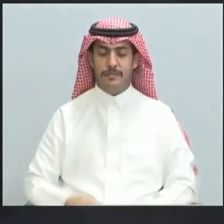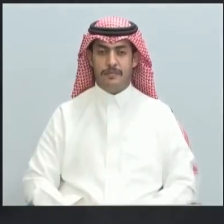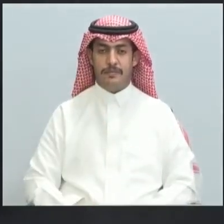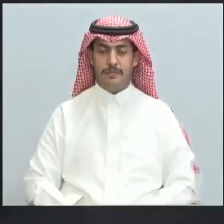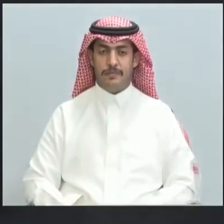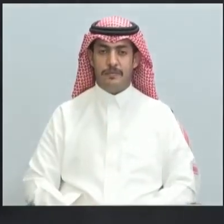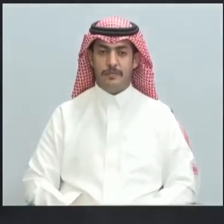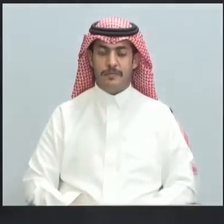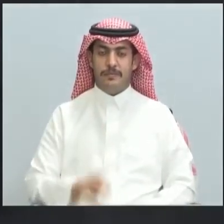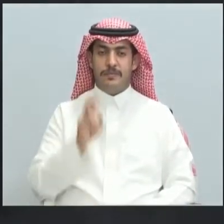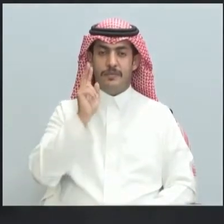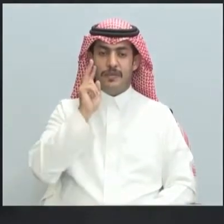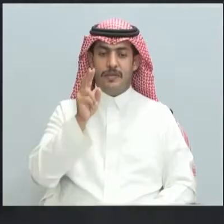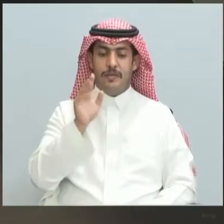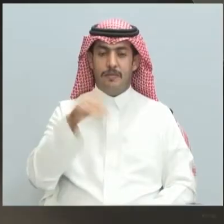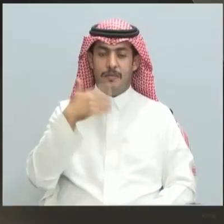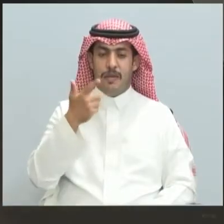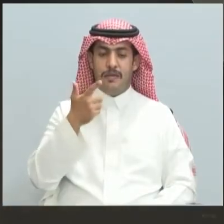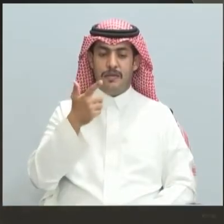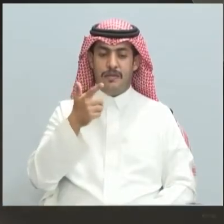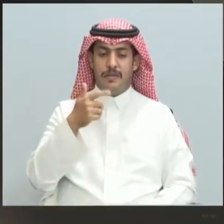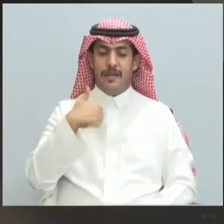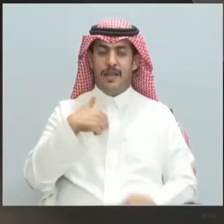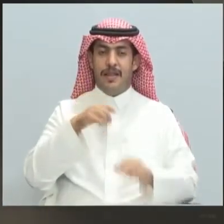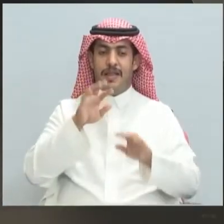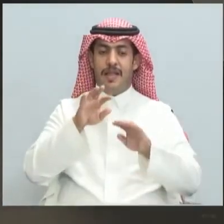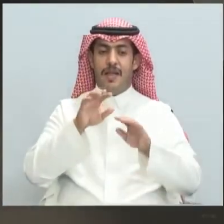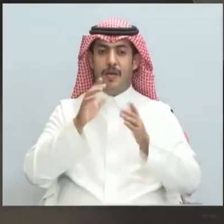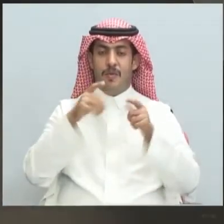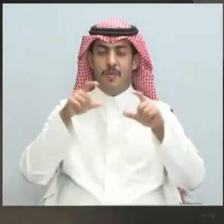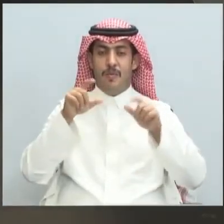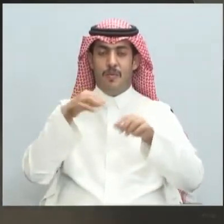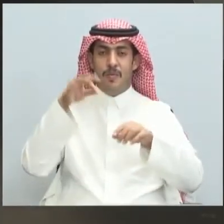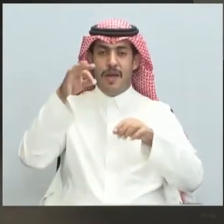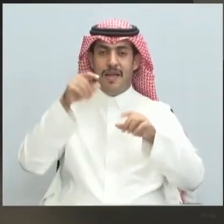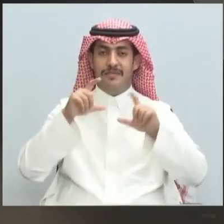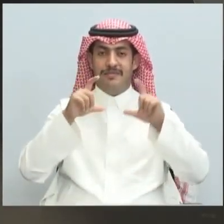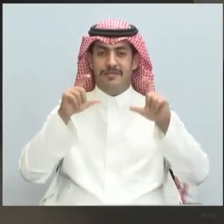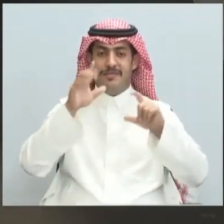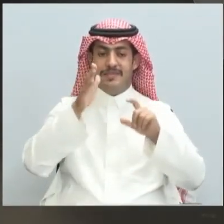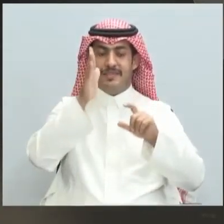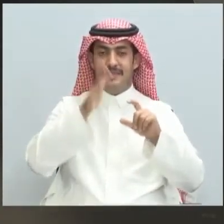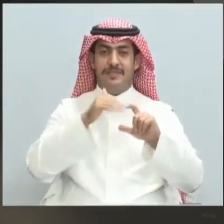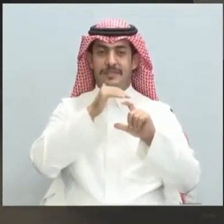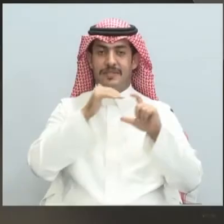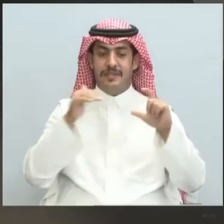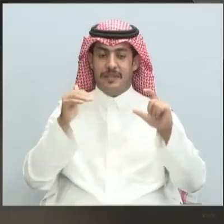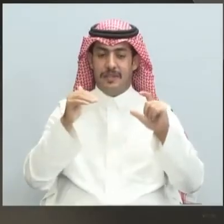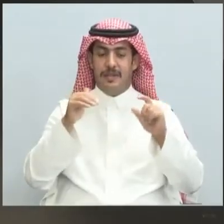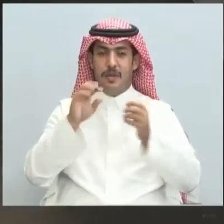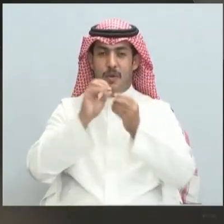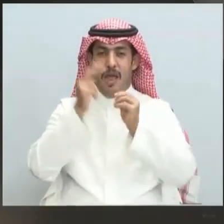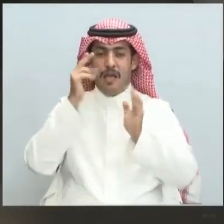الان انظروا ماذا سينتج لدينا قمنا بتظليل هذه الورقه بالكامل جزعناها الى اربعه